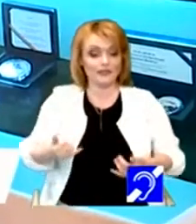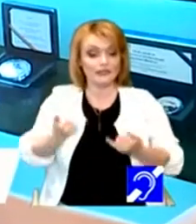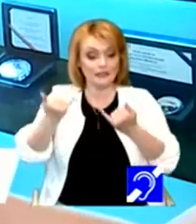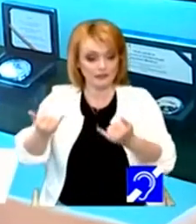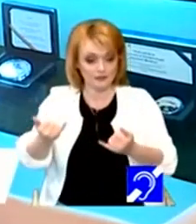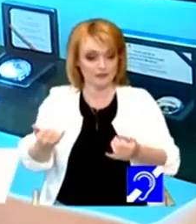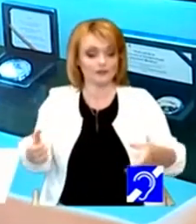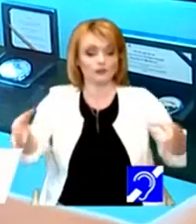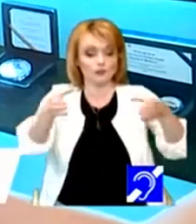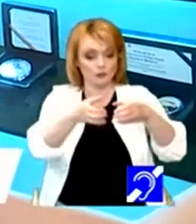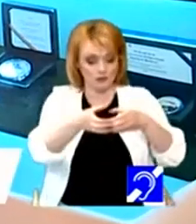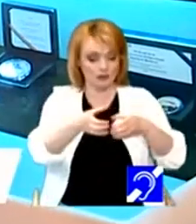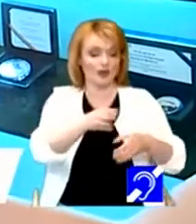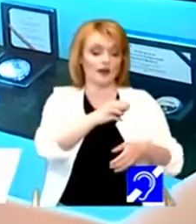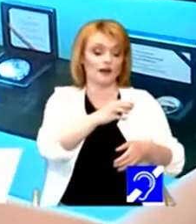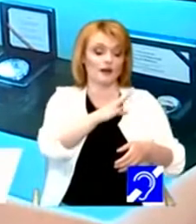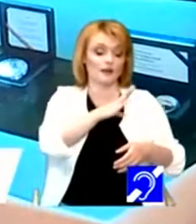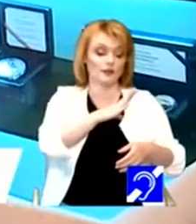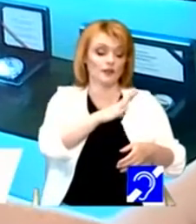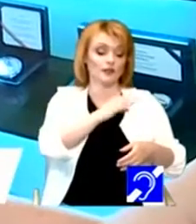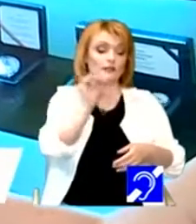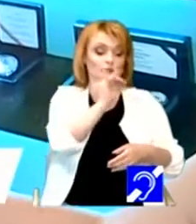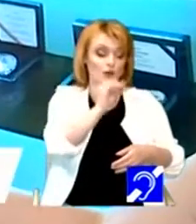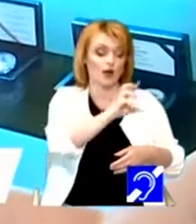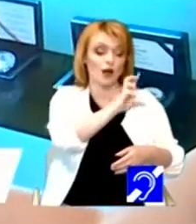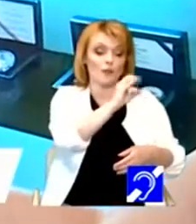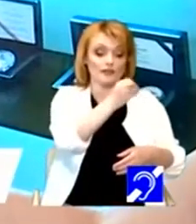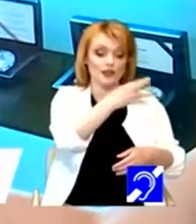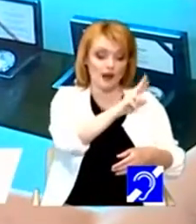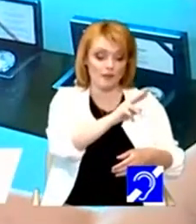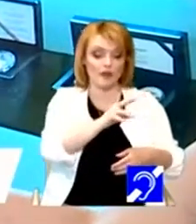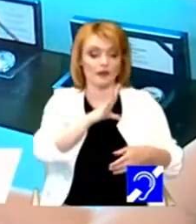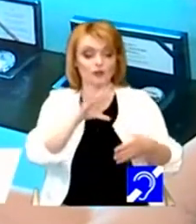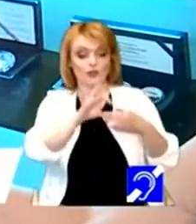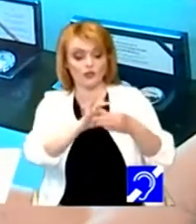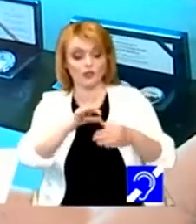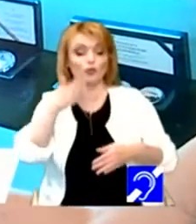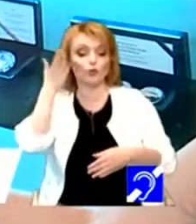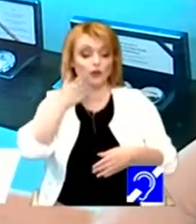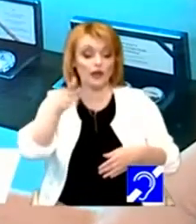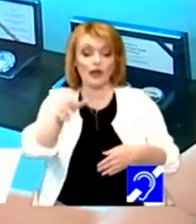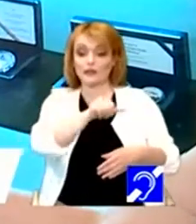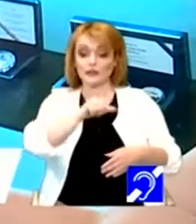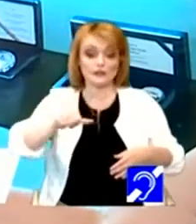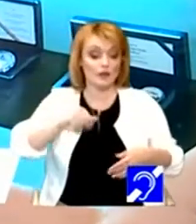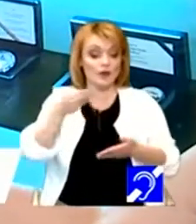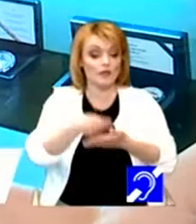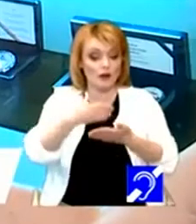dedicată Unirii Basarabiei cu România. Este cea mai mare, cea mai valoroasă și are și o